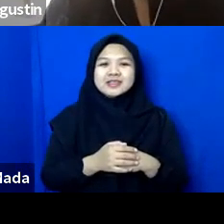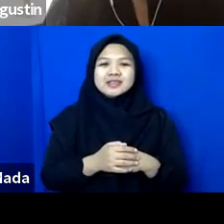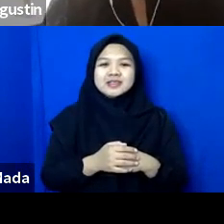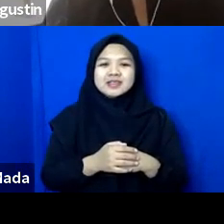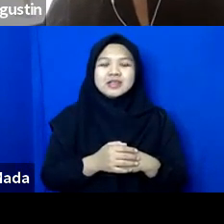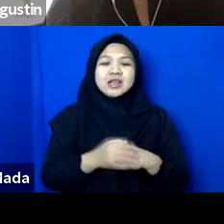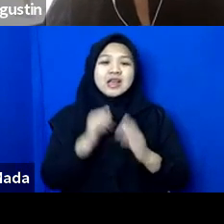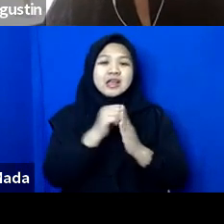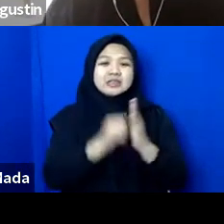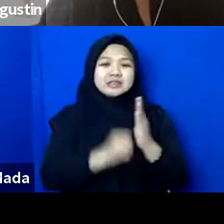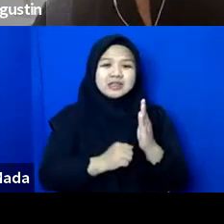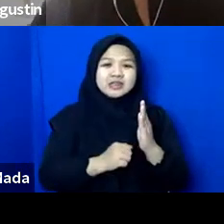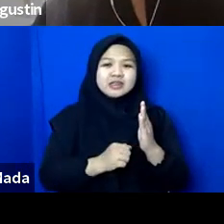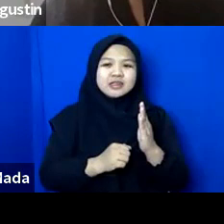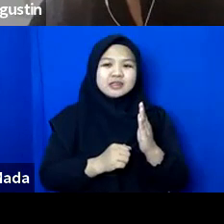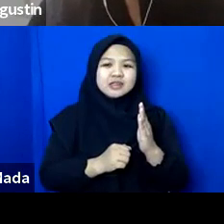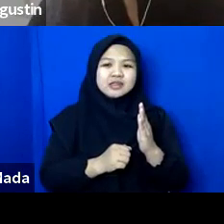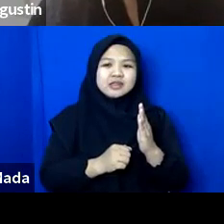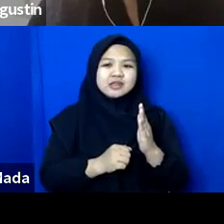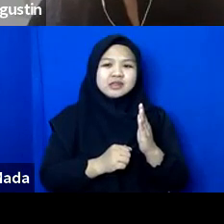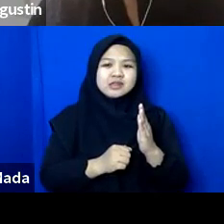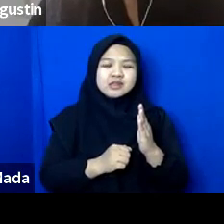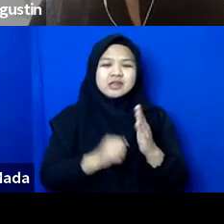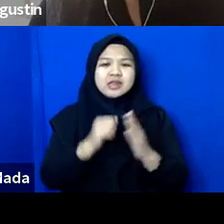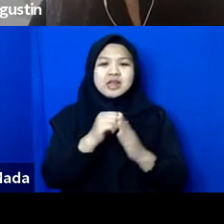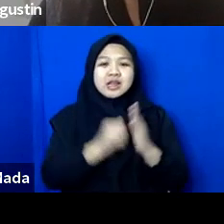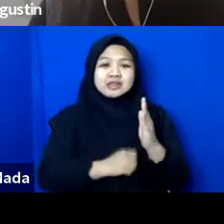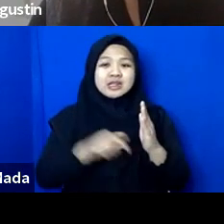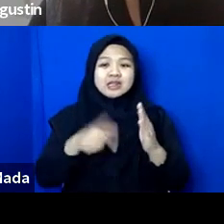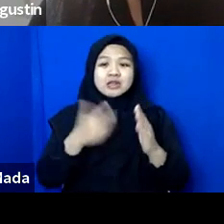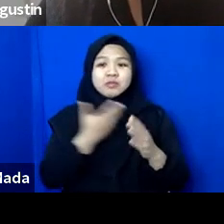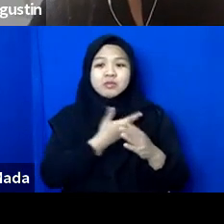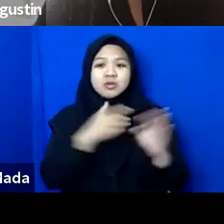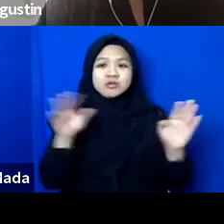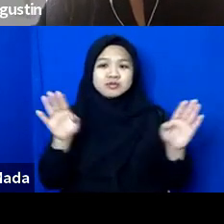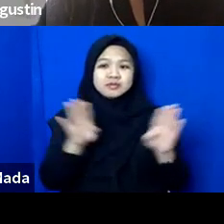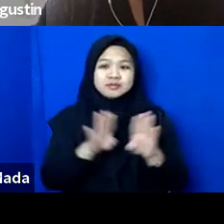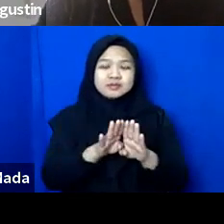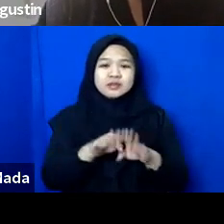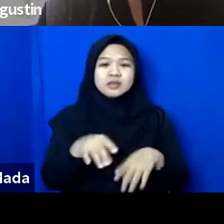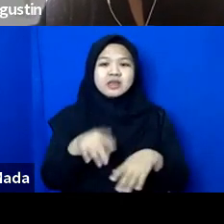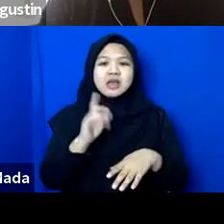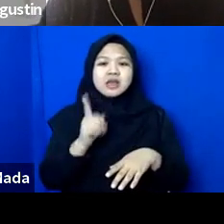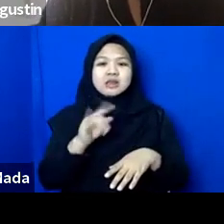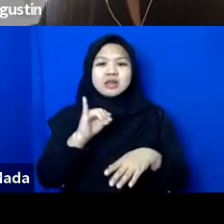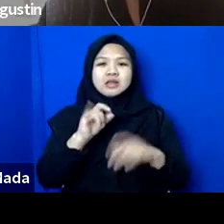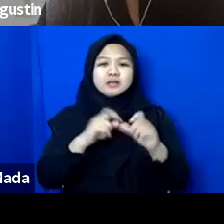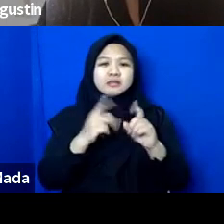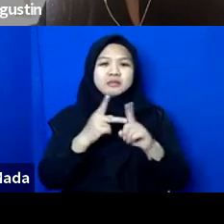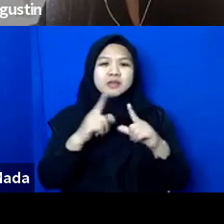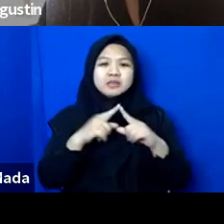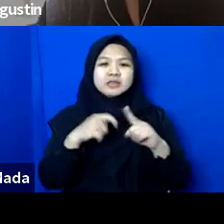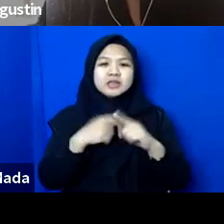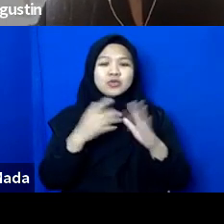acara ini kakinya terdengar sebelum acara ini berakhir akan ada masih sak Salim yang